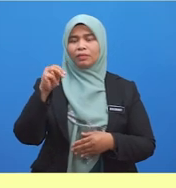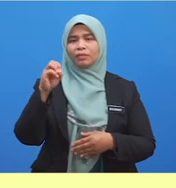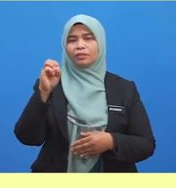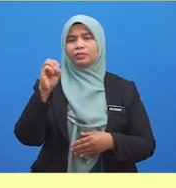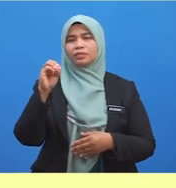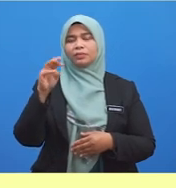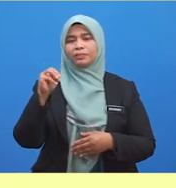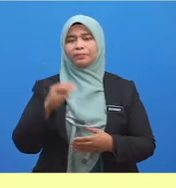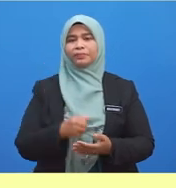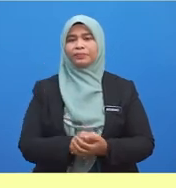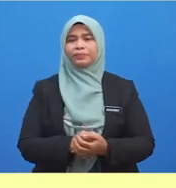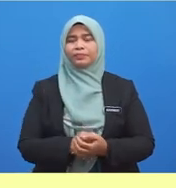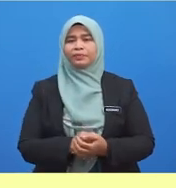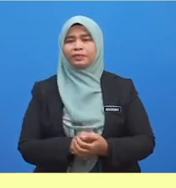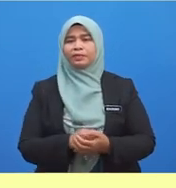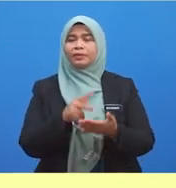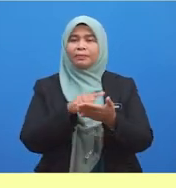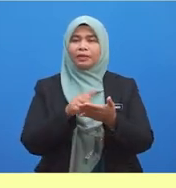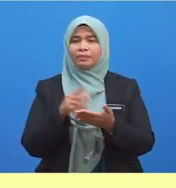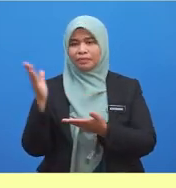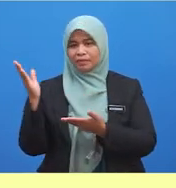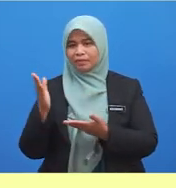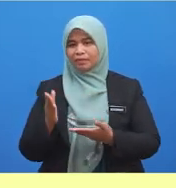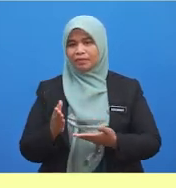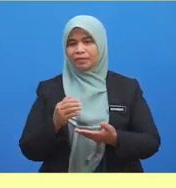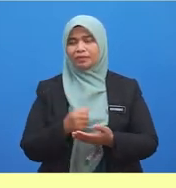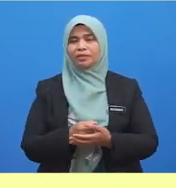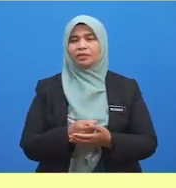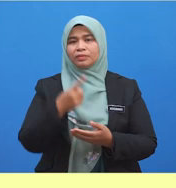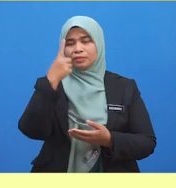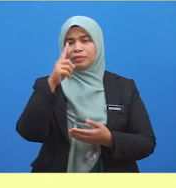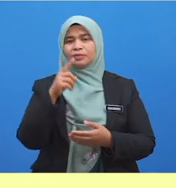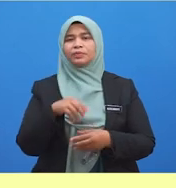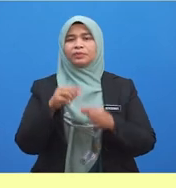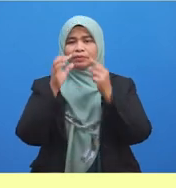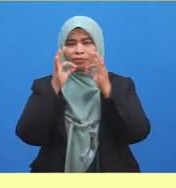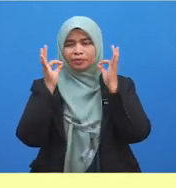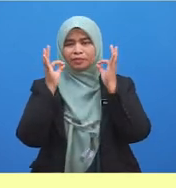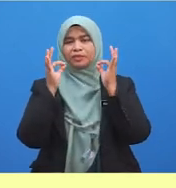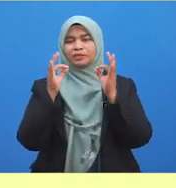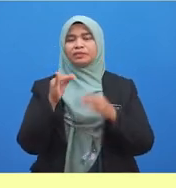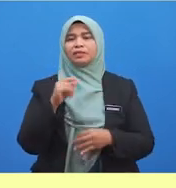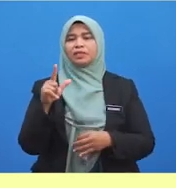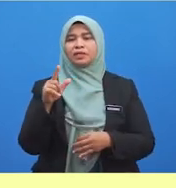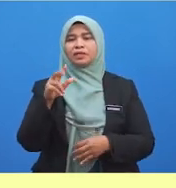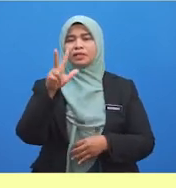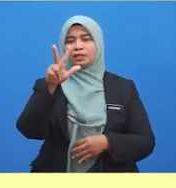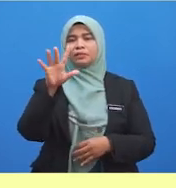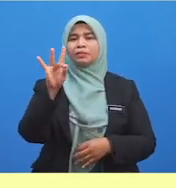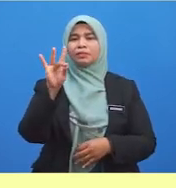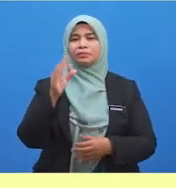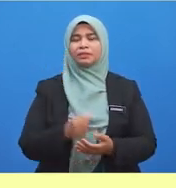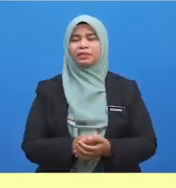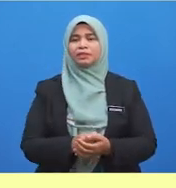adalah 38. Manakala bilangan kromosom gametnya adalah 19,